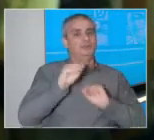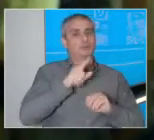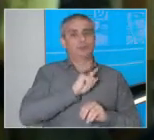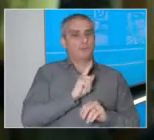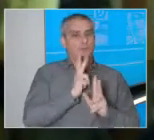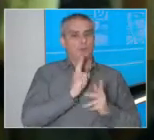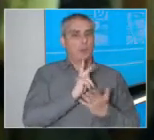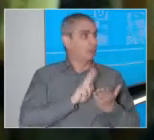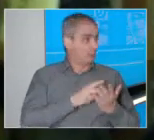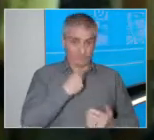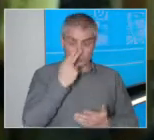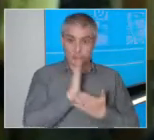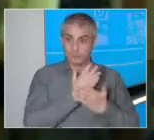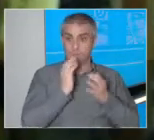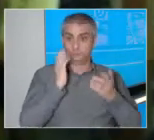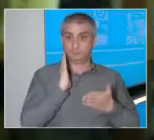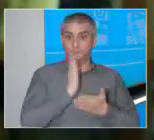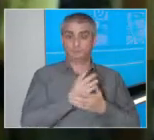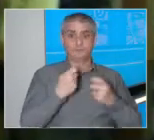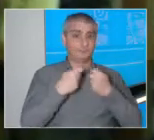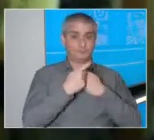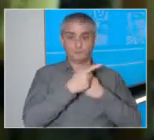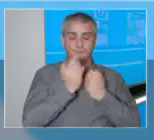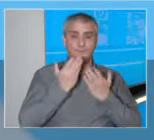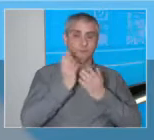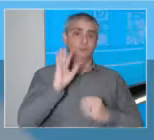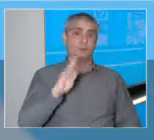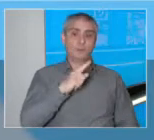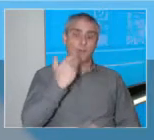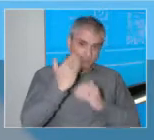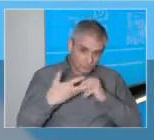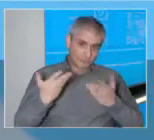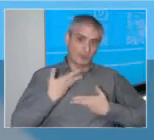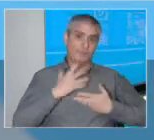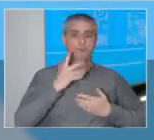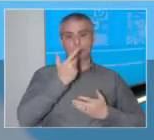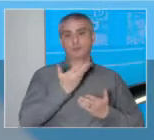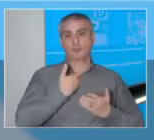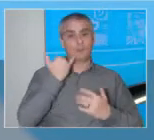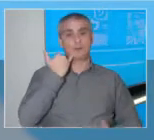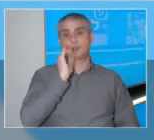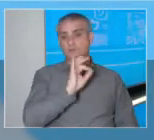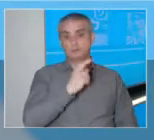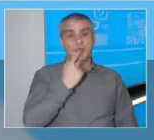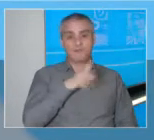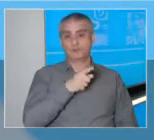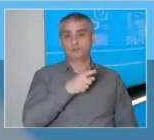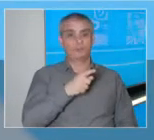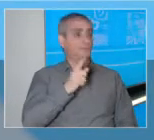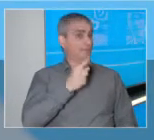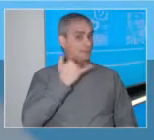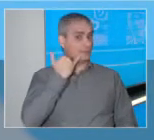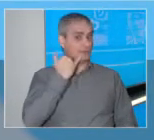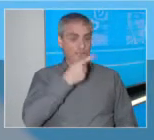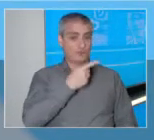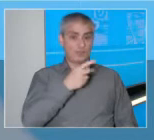למרות שראינו רק לאחרונה את הפסיקה לגבי עוזרי נתניהו, שבסוף קיבלו את מה שיצא מהטלפונים שלהם, למרות ששם... אגב, גם